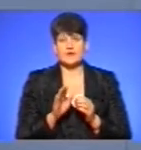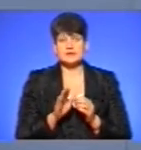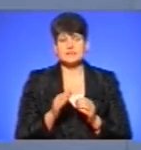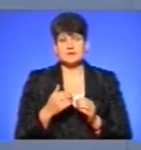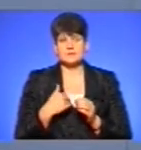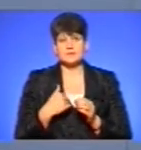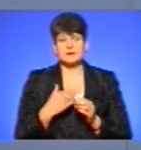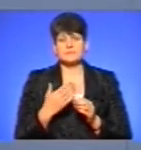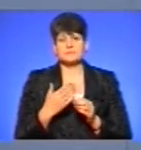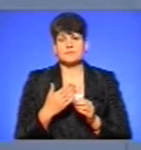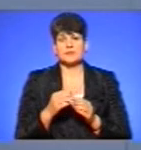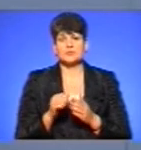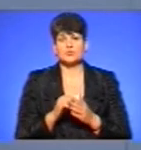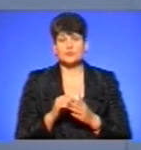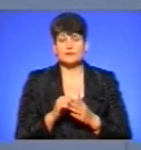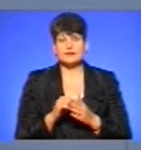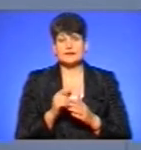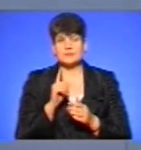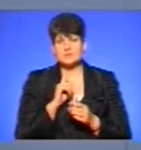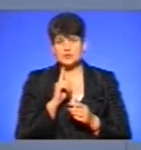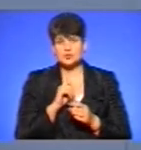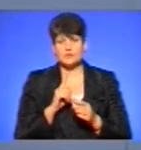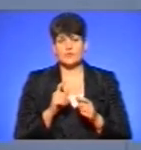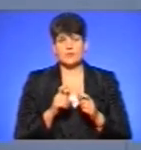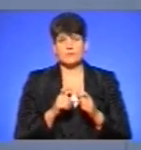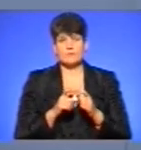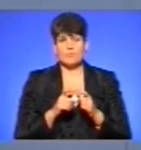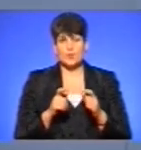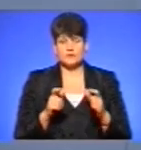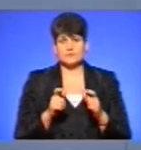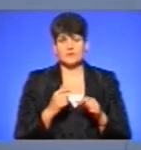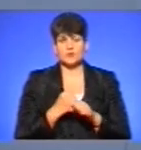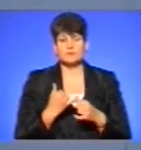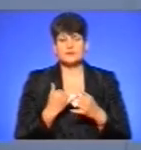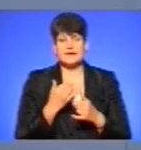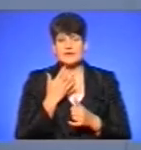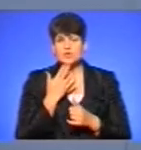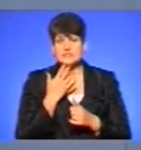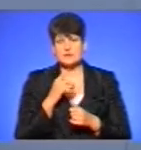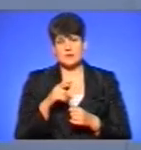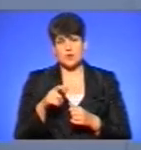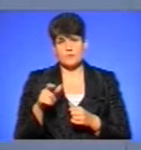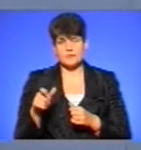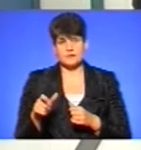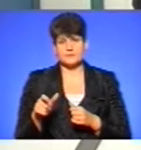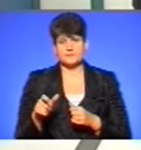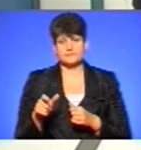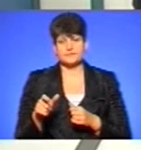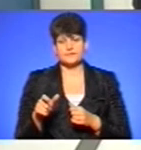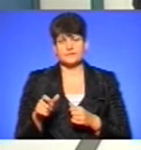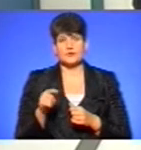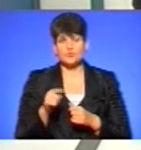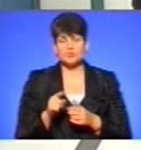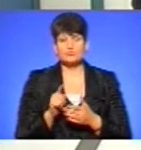біометричні документи, тимчасові посвідки вже оформляємо для іноземних громадян, то тут вже обов'язково